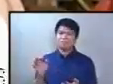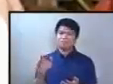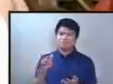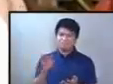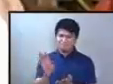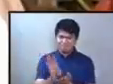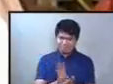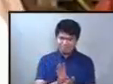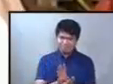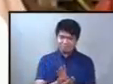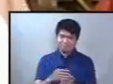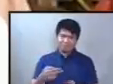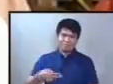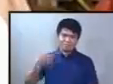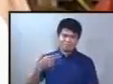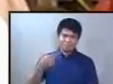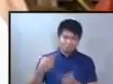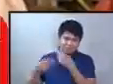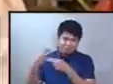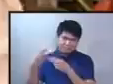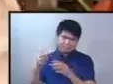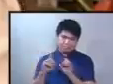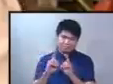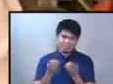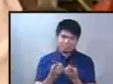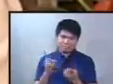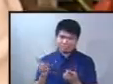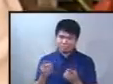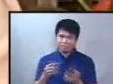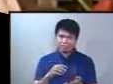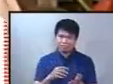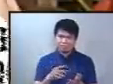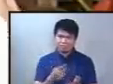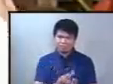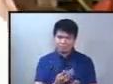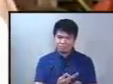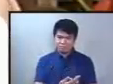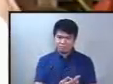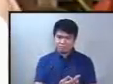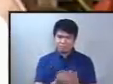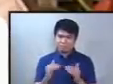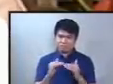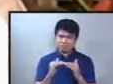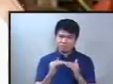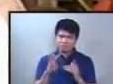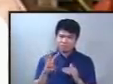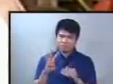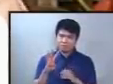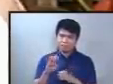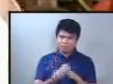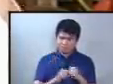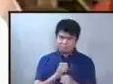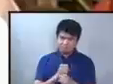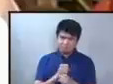pinakamataas sa history ng department. And that amount of disbursement is equal to 4 years in the... Siguro